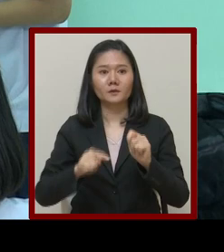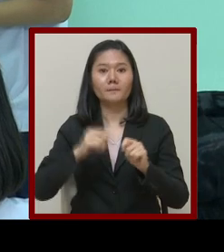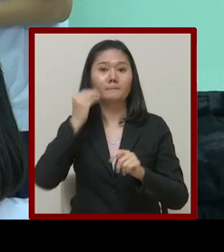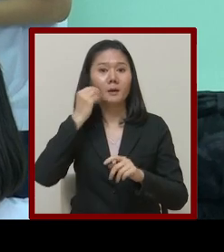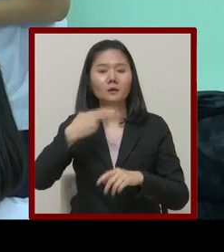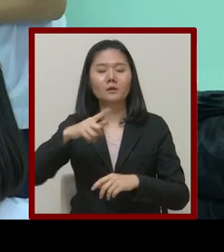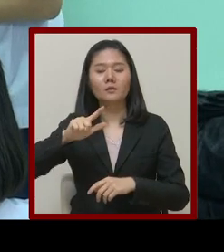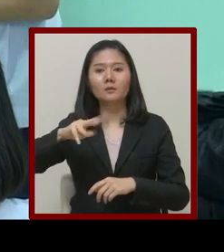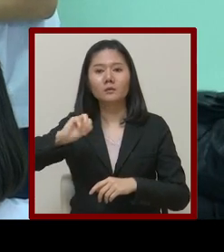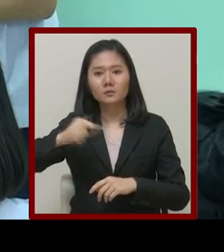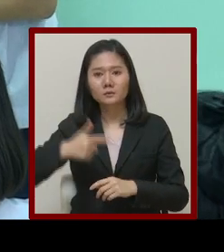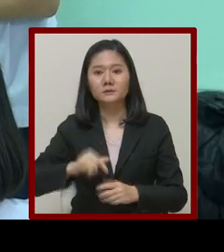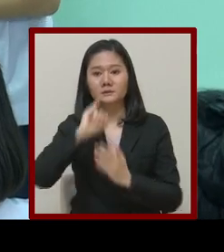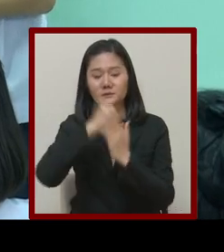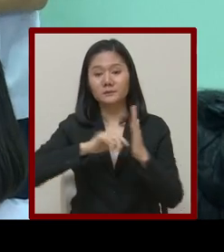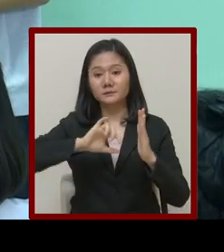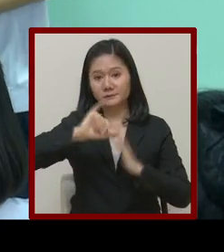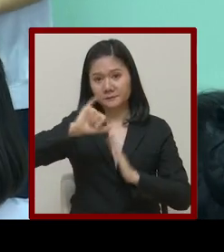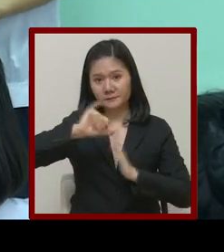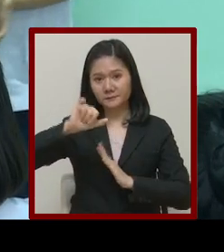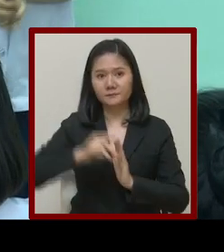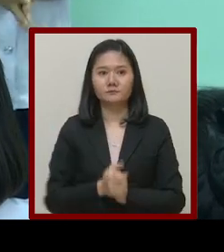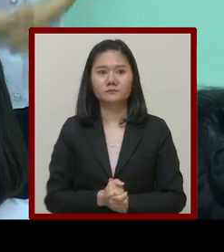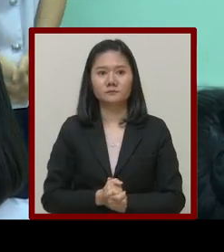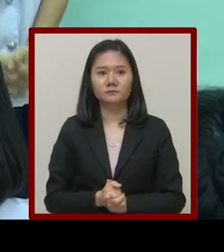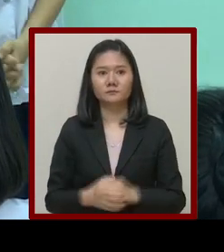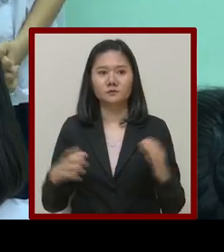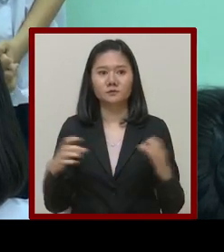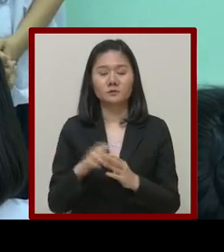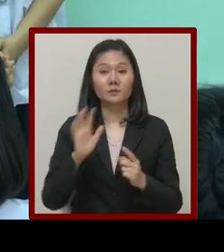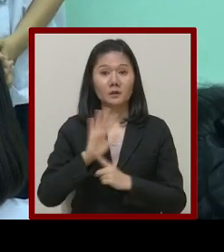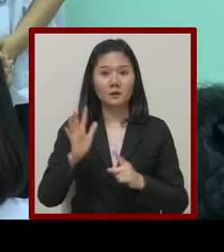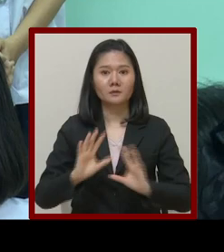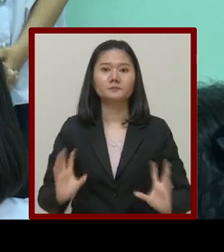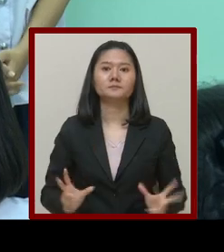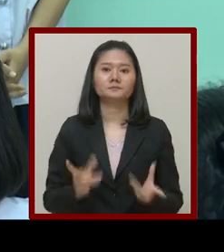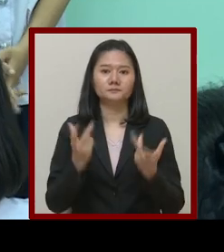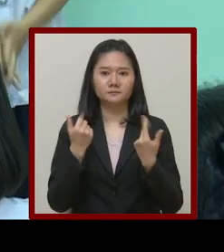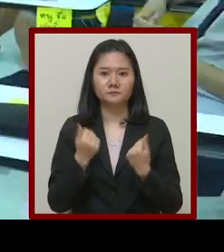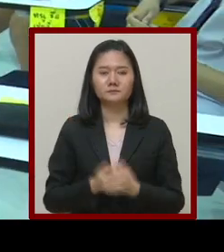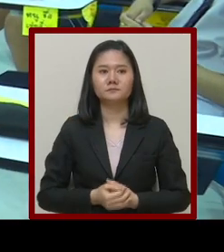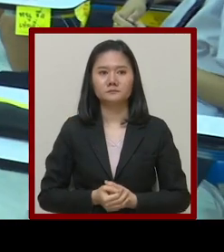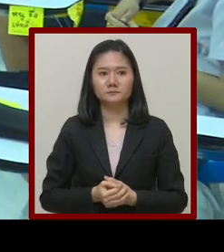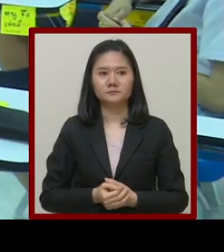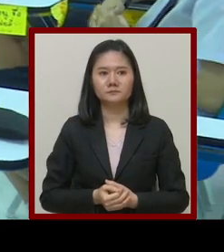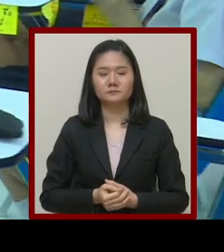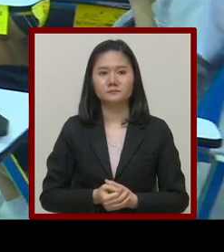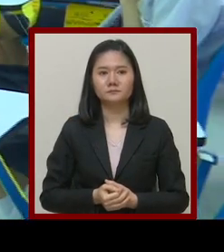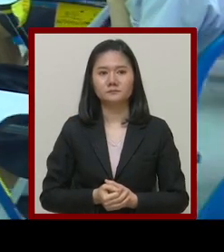านหลวงอำเภอจำทองจังหวัดเชียงใหม่ค่ะค่ะกลุ่มนี้ฉันก็ขอนำเสนอเพียงเท่านี้ค่ะขอบ